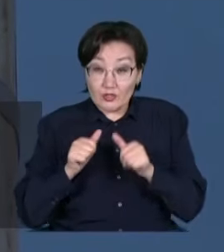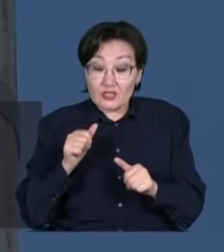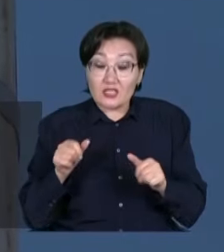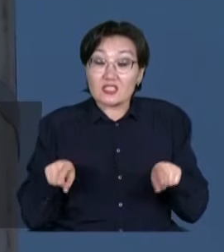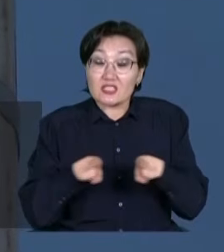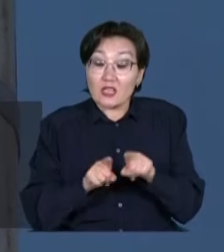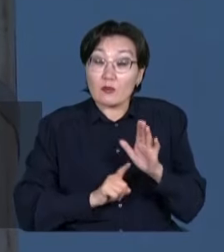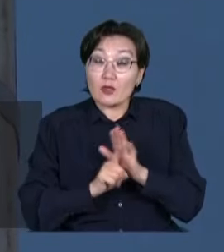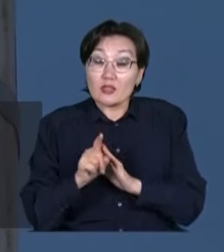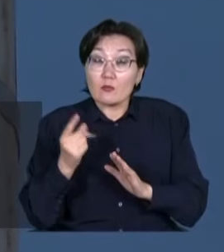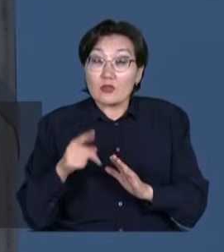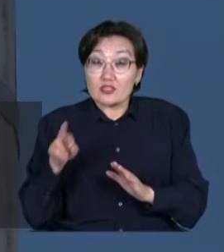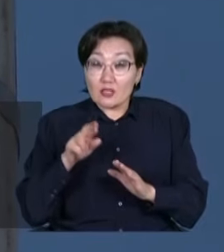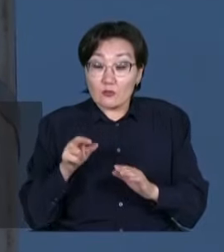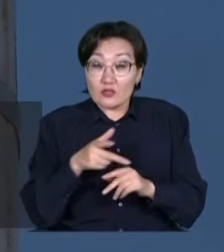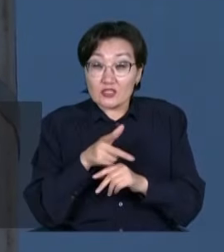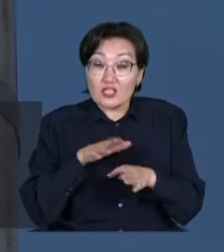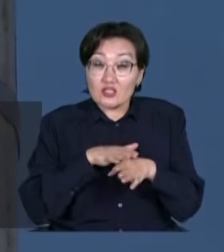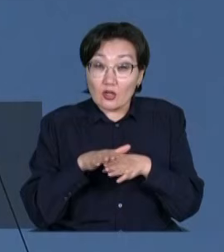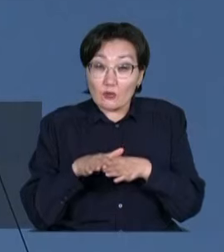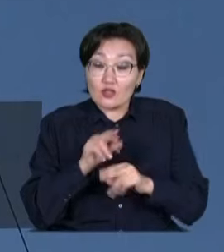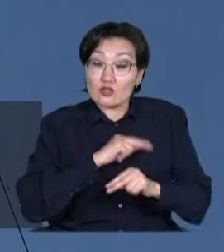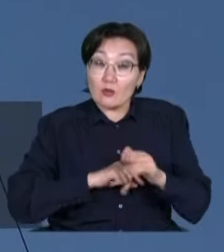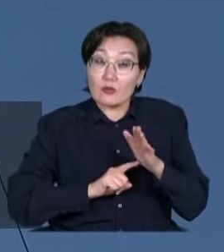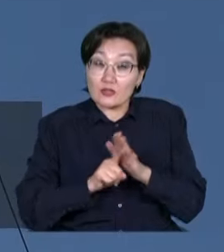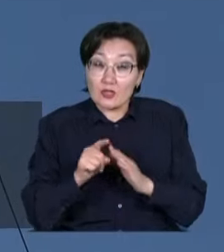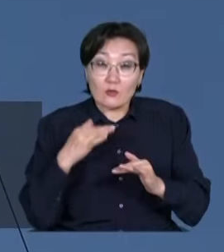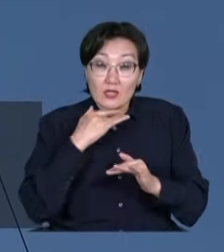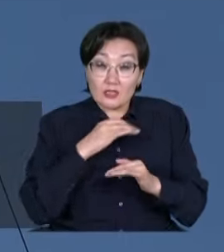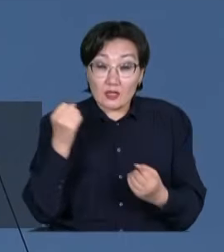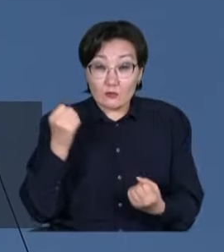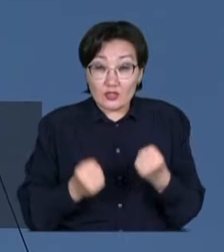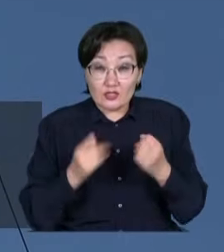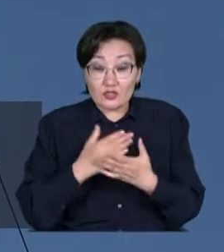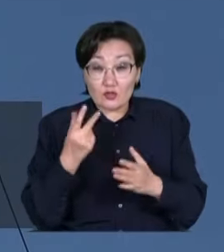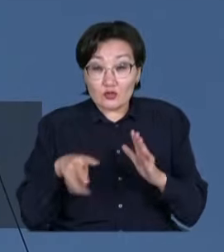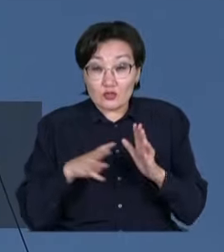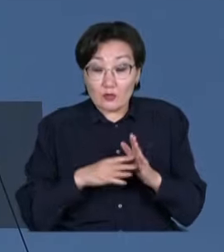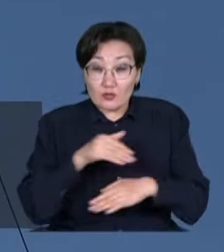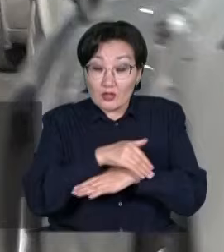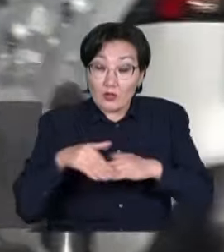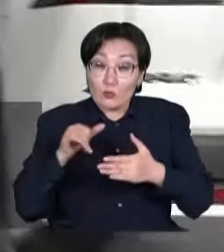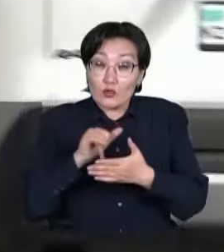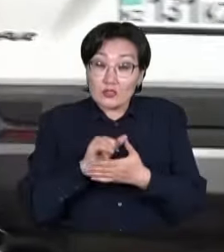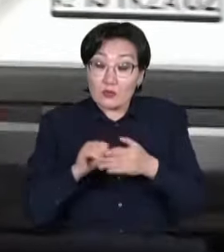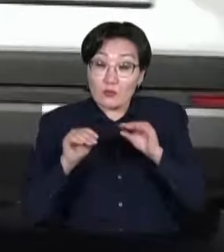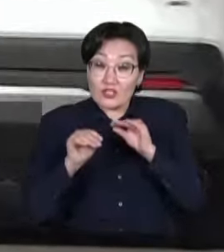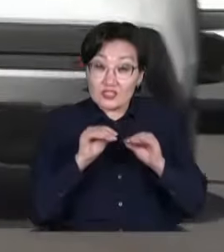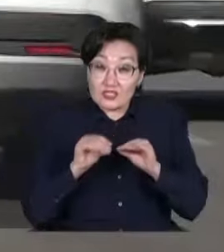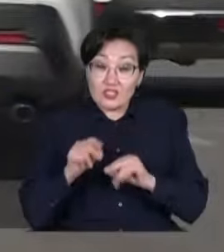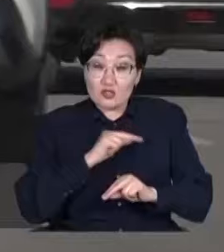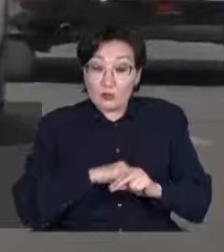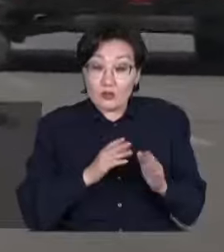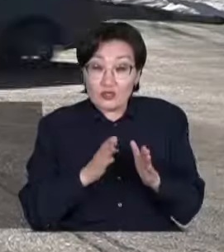бірінші қаңтардан бастап экосергектер толық іске қосылды. Қазір ең көп көлік ағыны бар 29 орынға орналастырылған құрылғылардың жұмыс